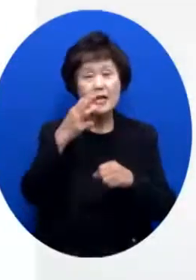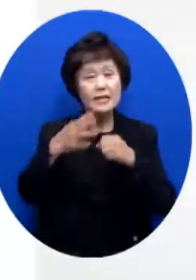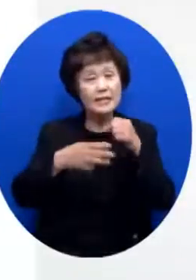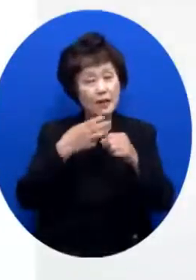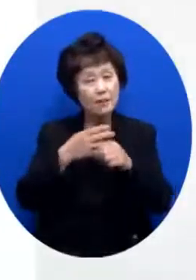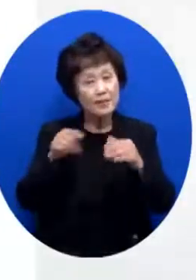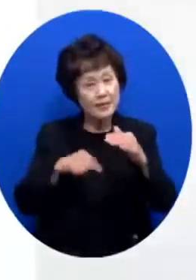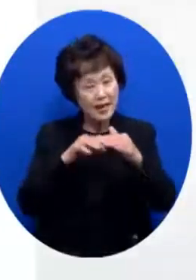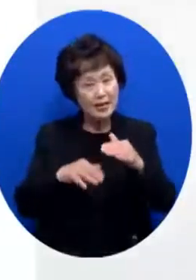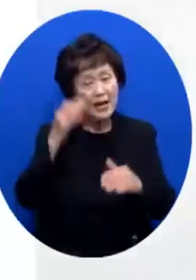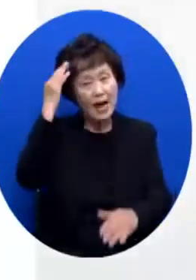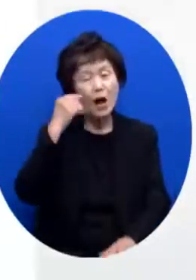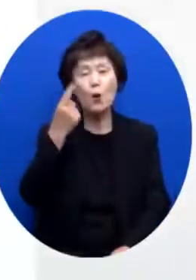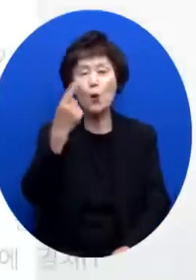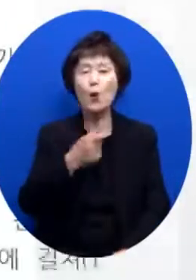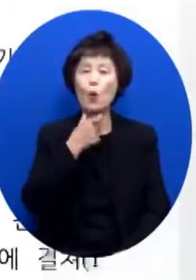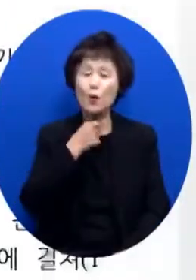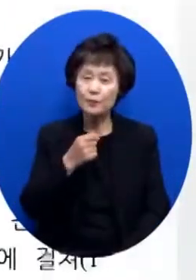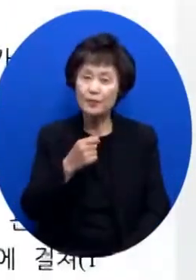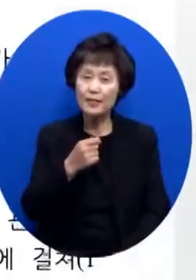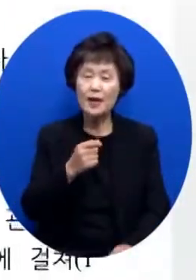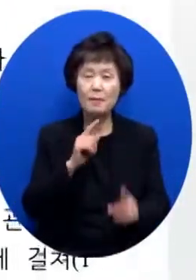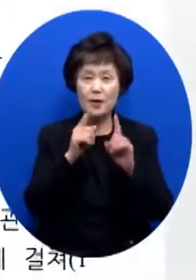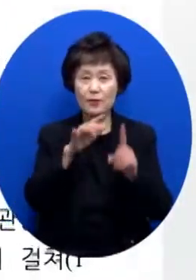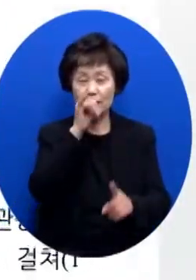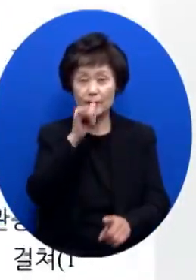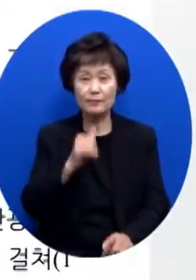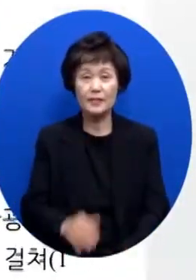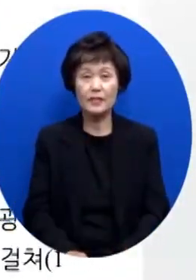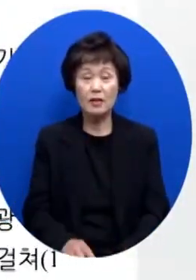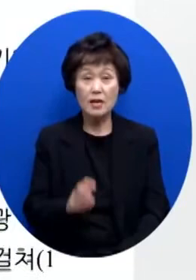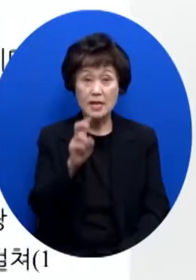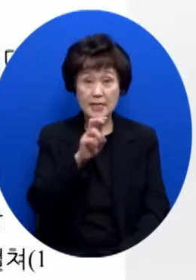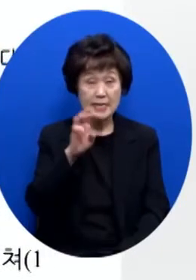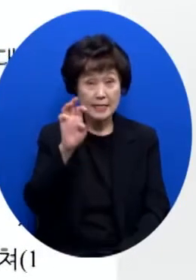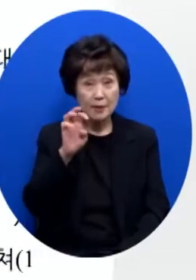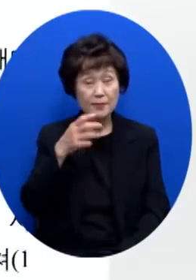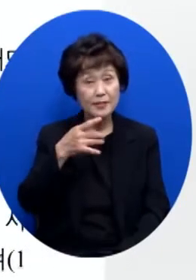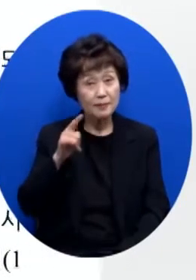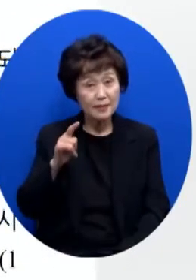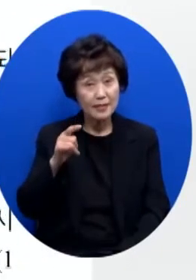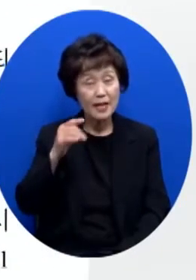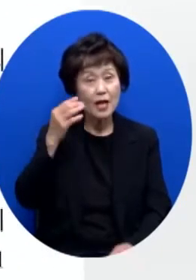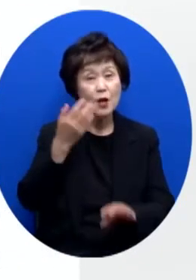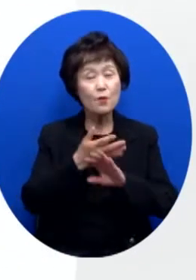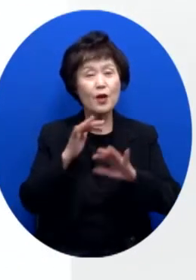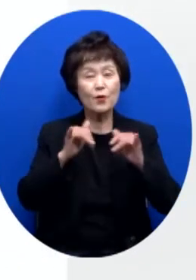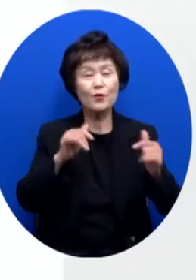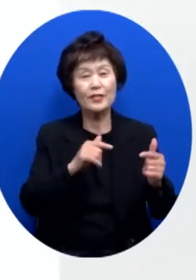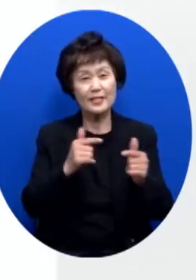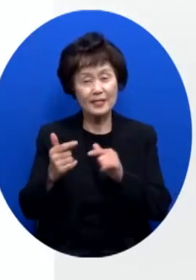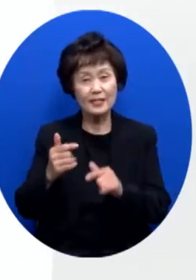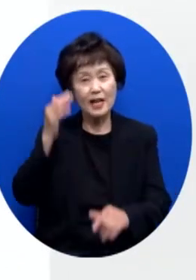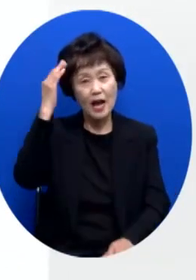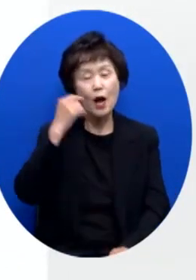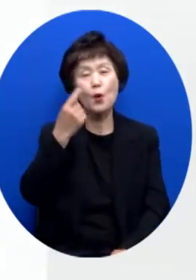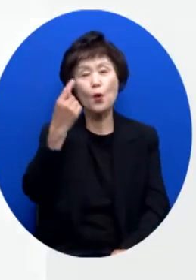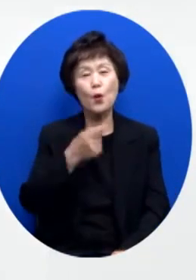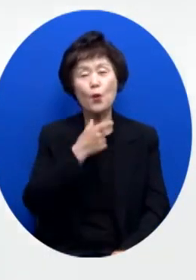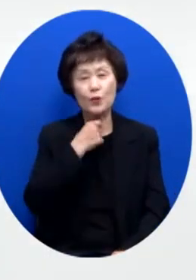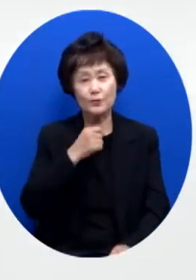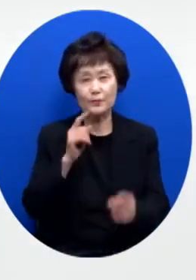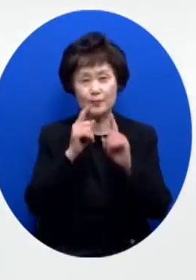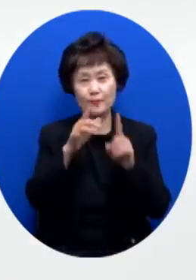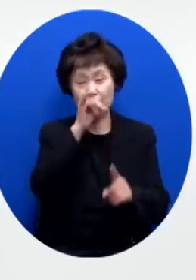있다고 응답했습니다. 특히 58%가 넘는 20, 30대 외국인들이 우리나라 방문을 희망하는 것으로 집계됐습니다.